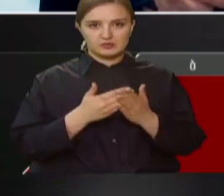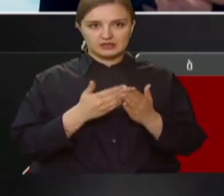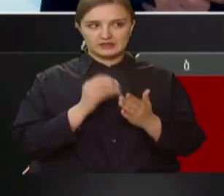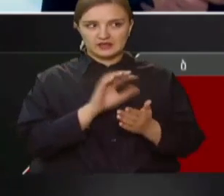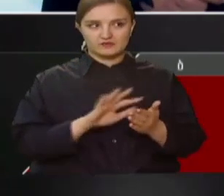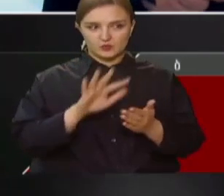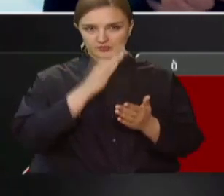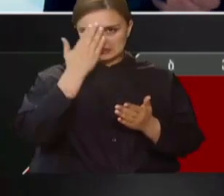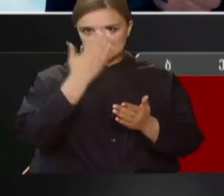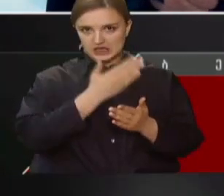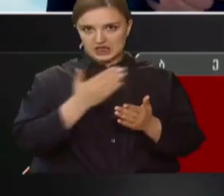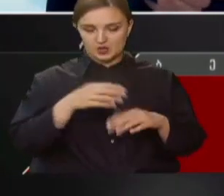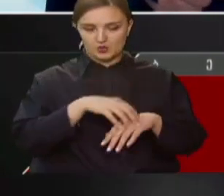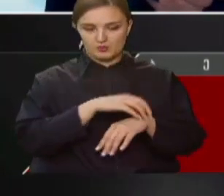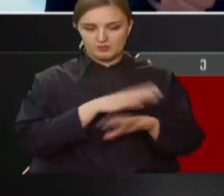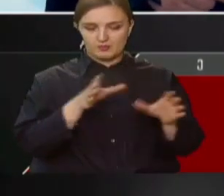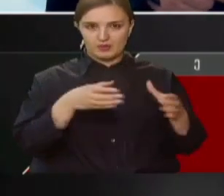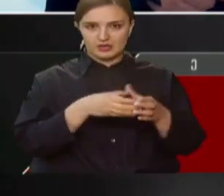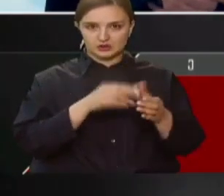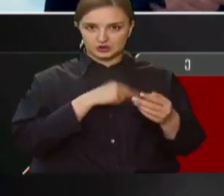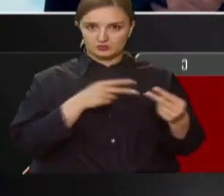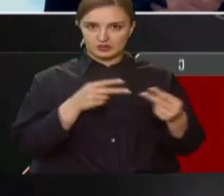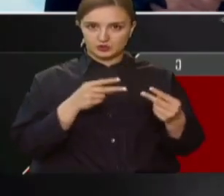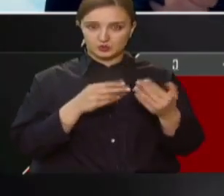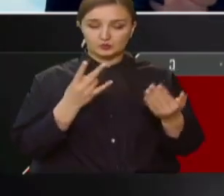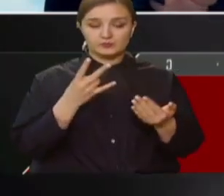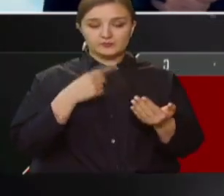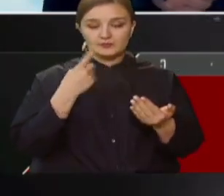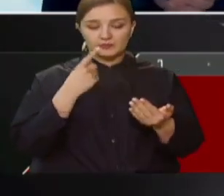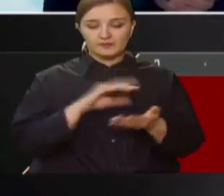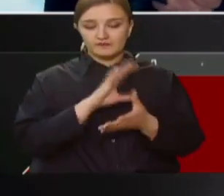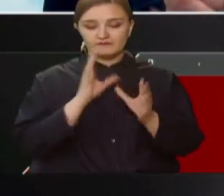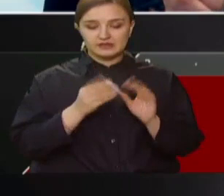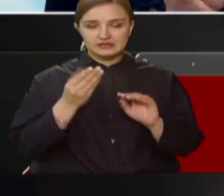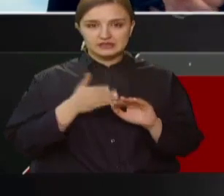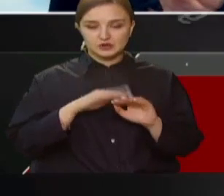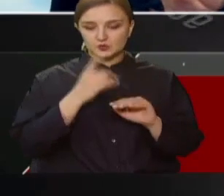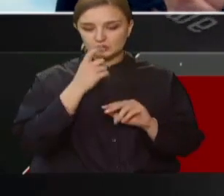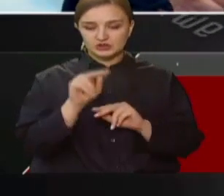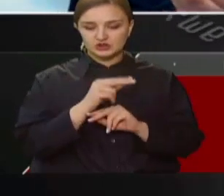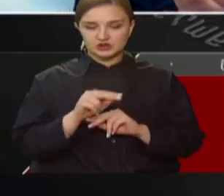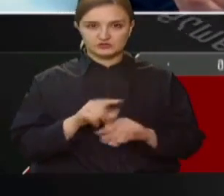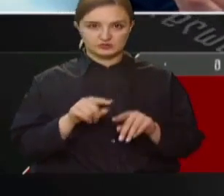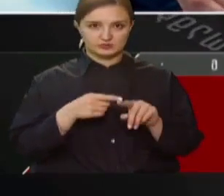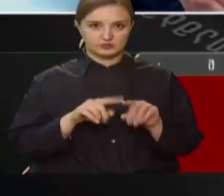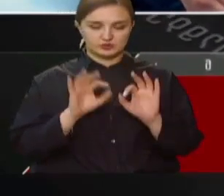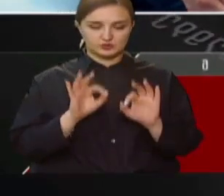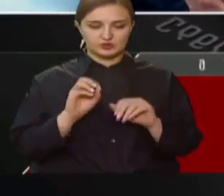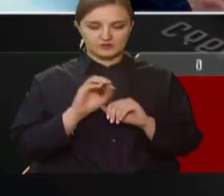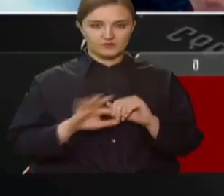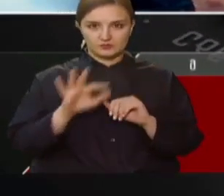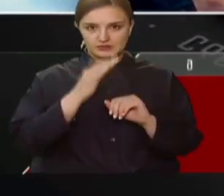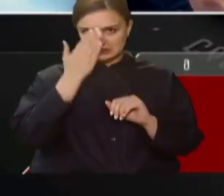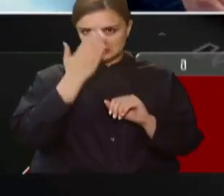ევროპის სახალხო პარტიის პარტნიორი. სხვა შორის უნდა აღინიშნოს ისიც, რომ ყველაზე კრიტიკული შენიშვნების ავტორები სწორედ ევროპის